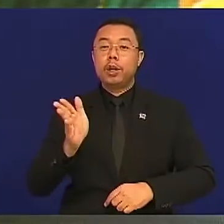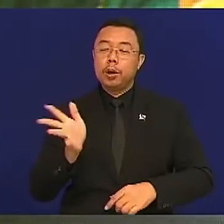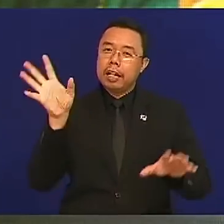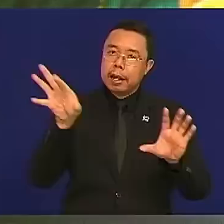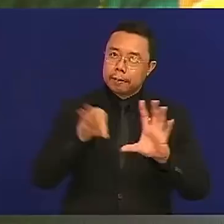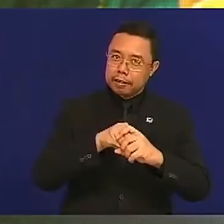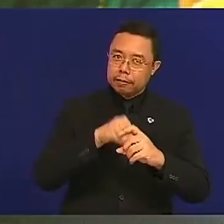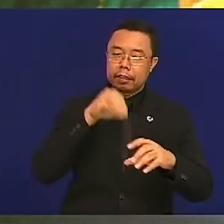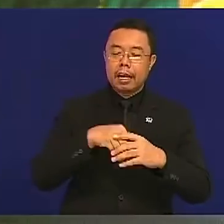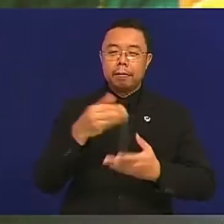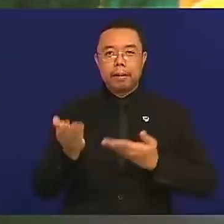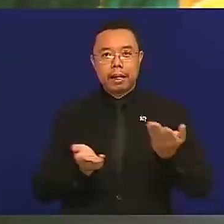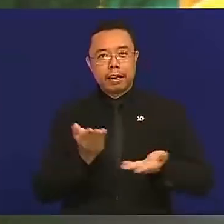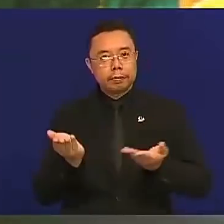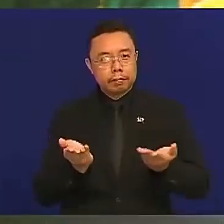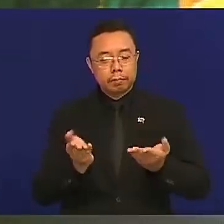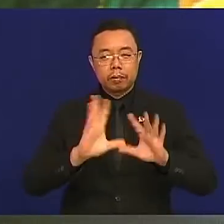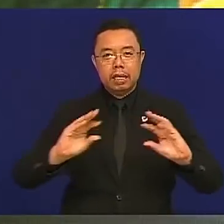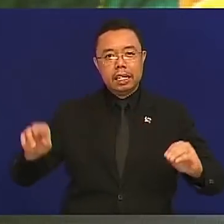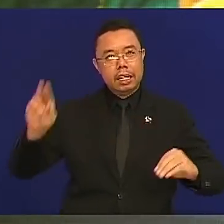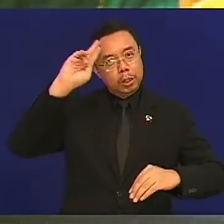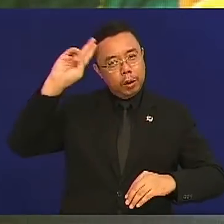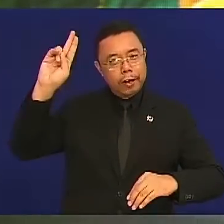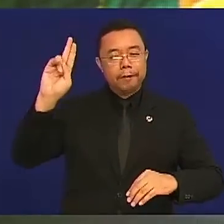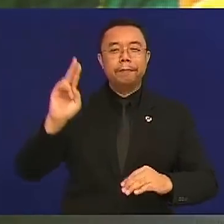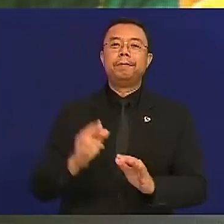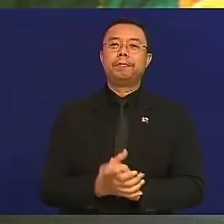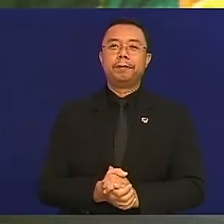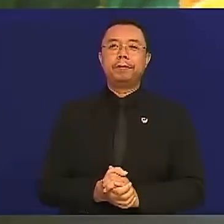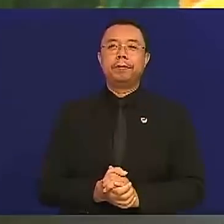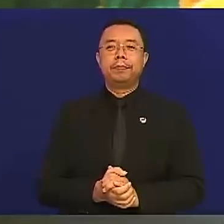bagian dalam pelayanan pekerjaan Tuhan.